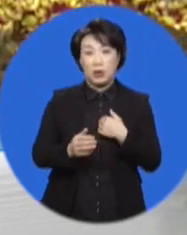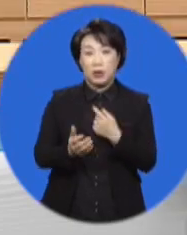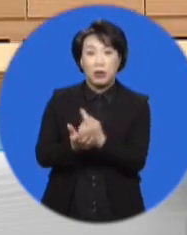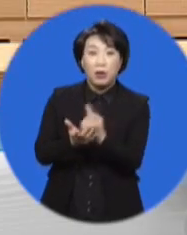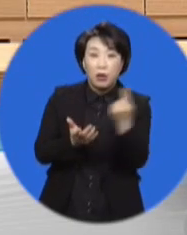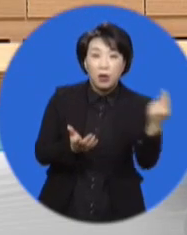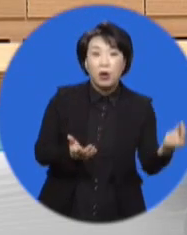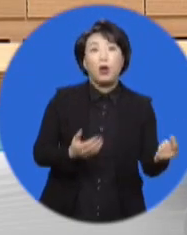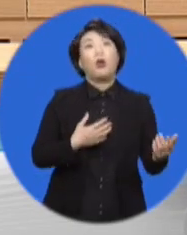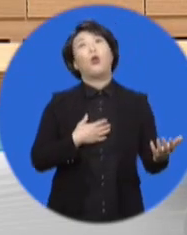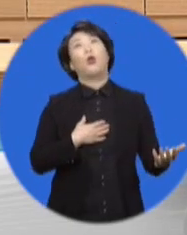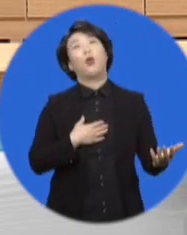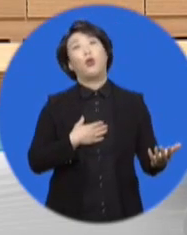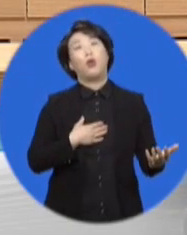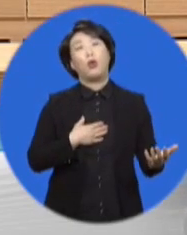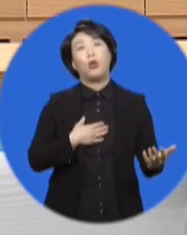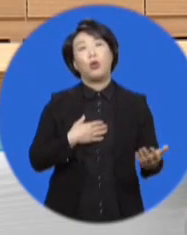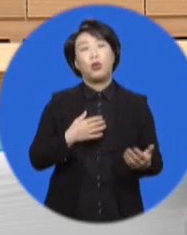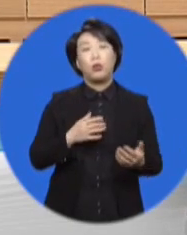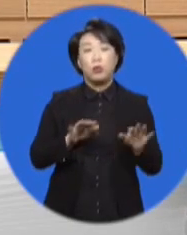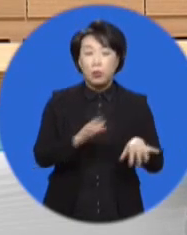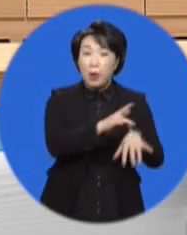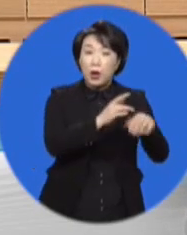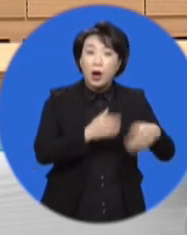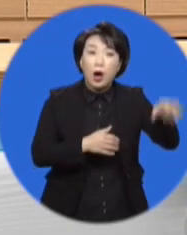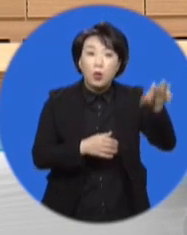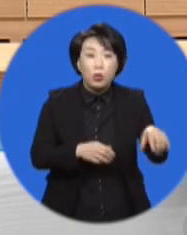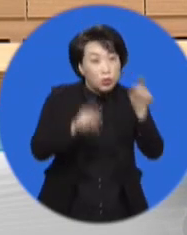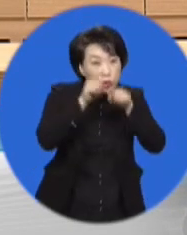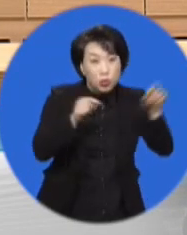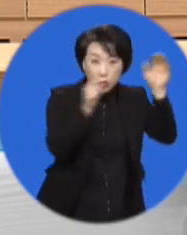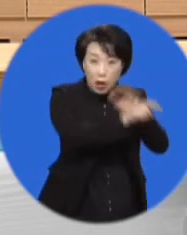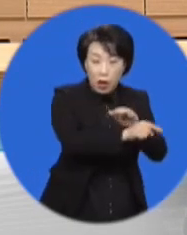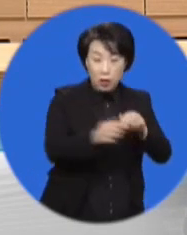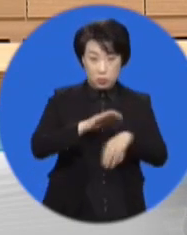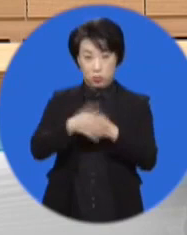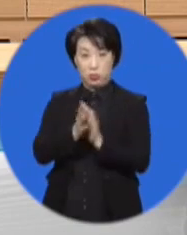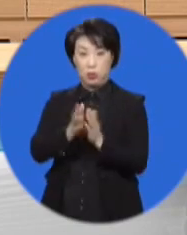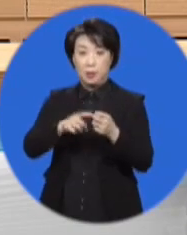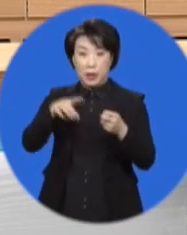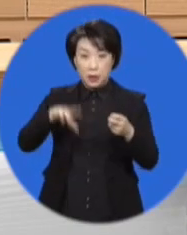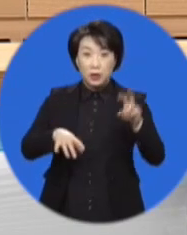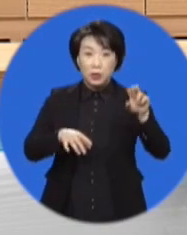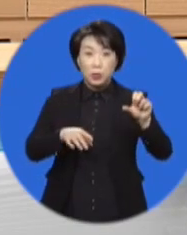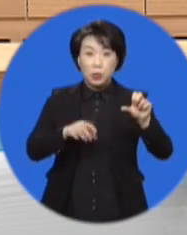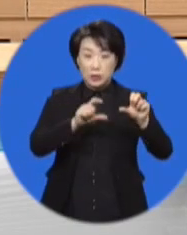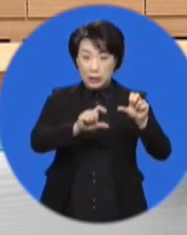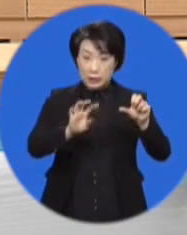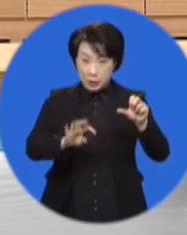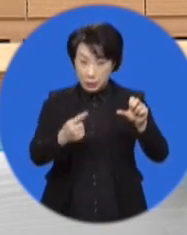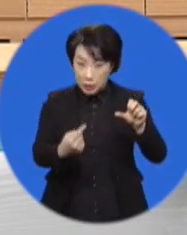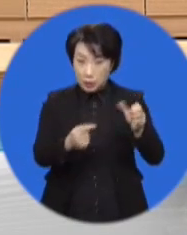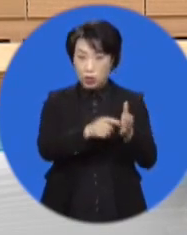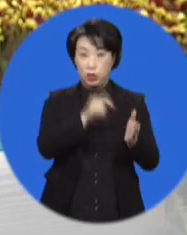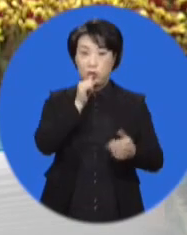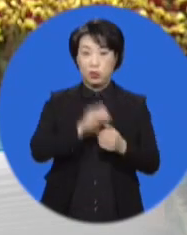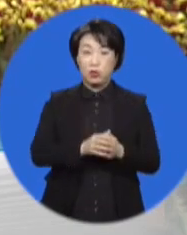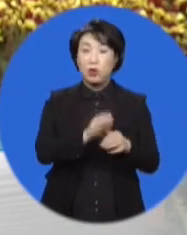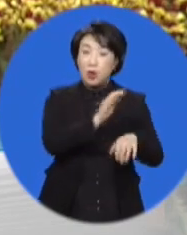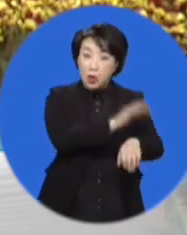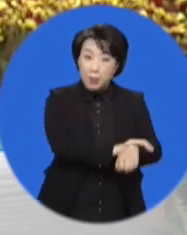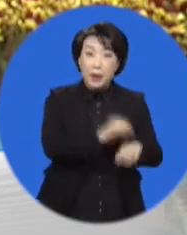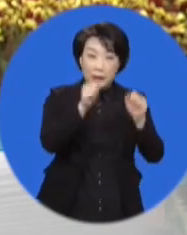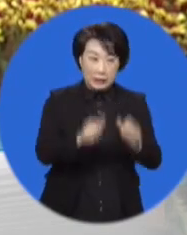어그럼마귀가갈곳은지옥인데그래서마태복음25장41절에뭐라고그랬어요